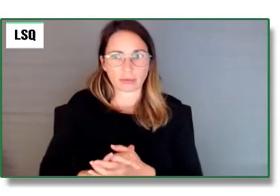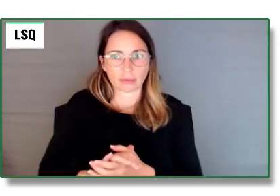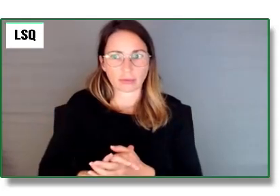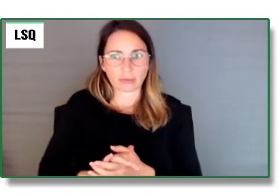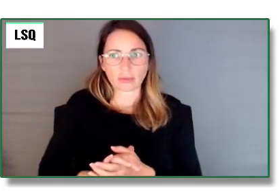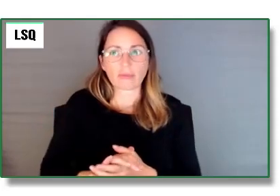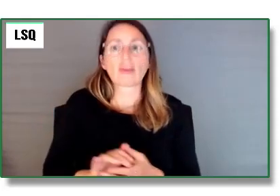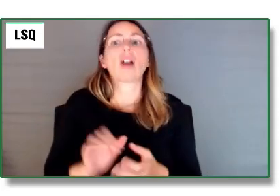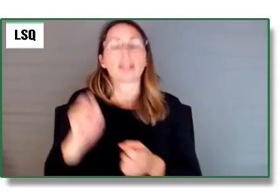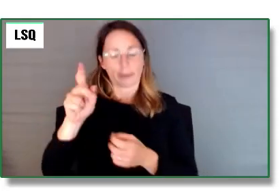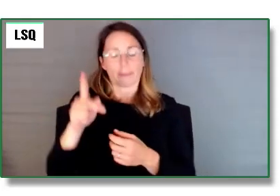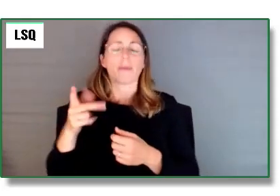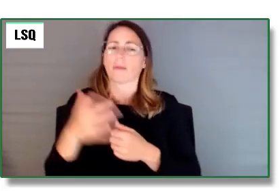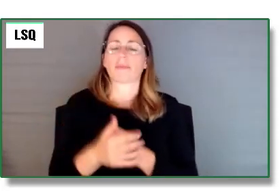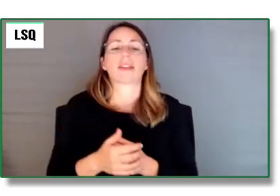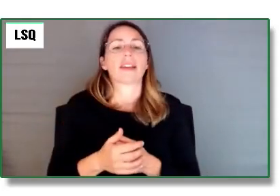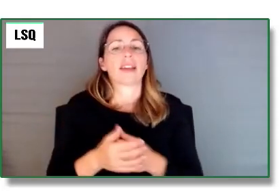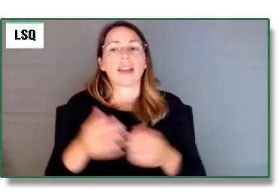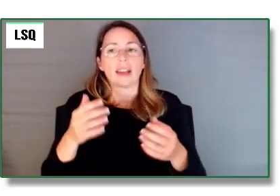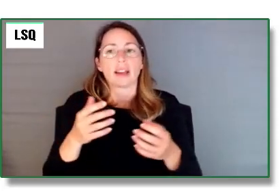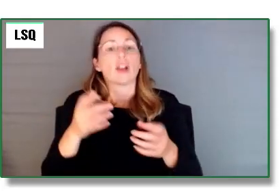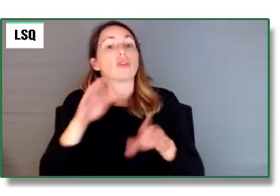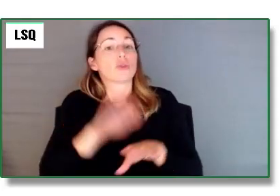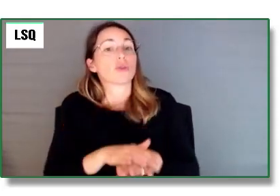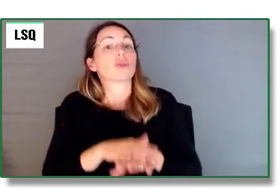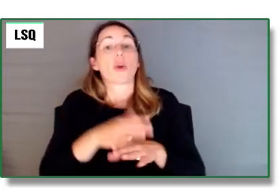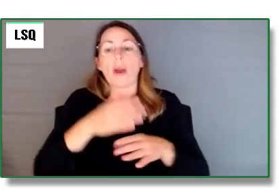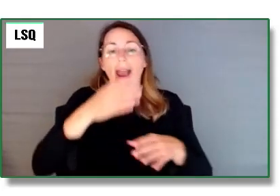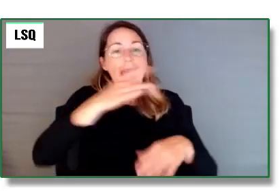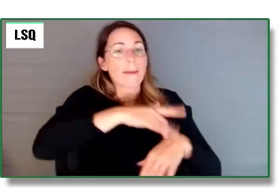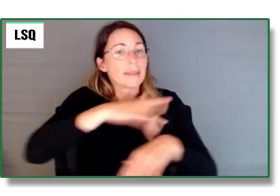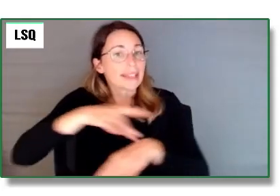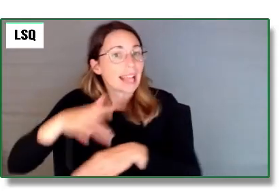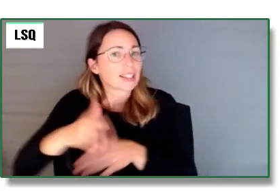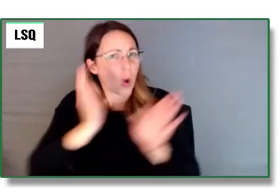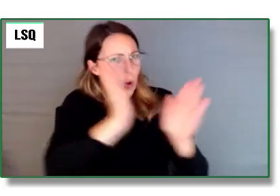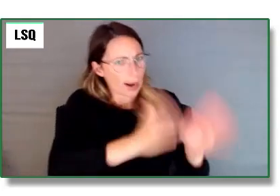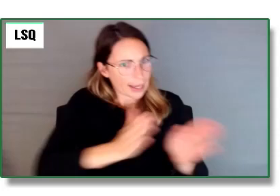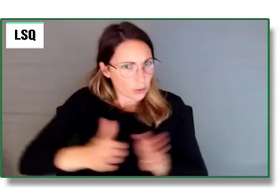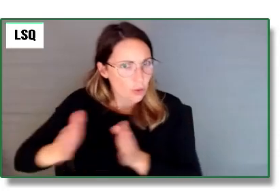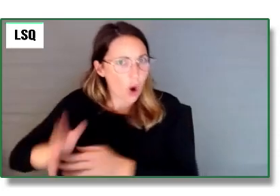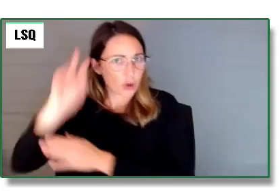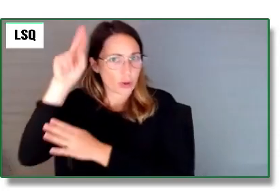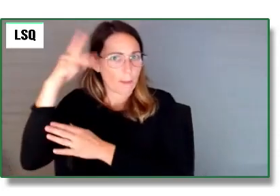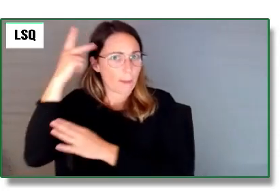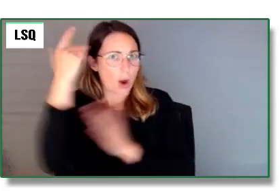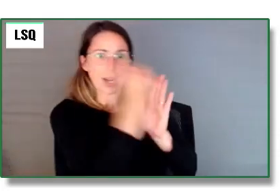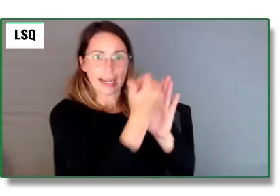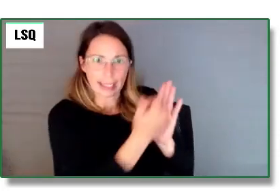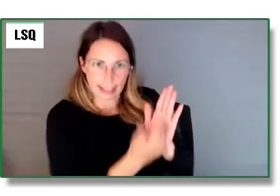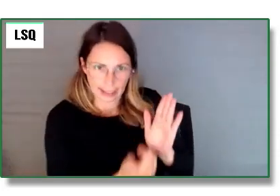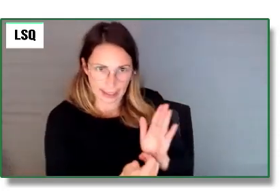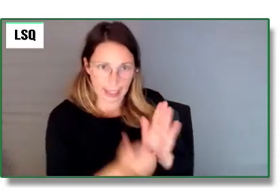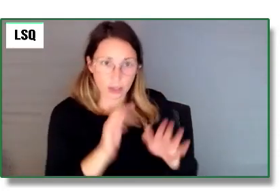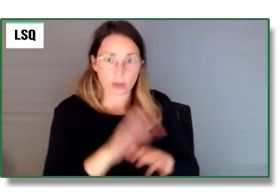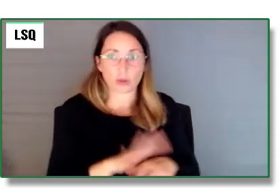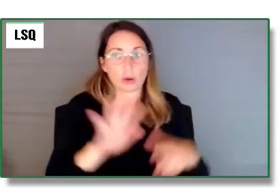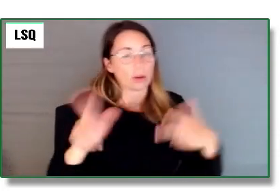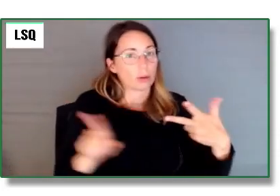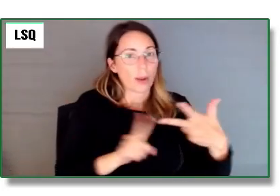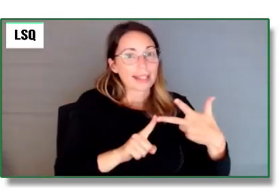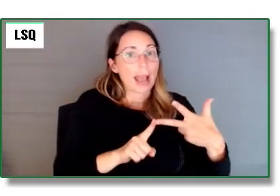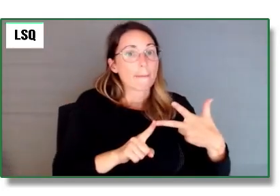servi par des applications rigoureuses des politiques qui nous entourent souvent. Dans le cas du café numéro 3, la possibilité pour un client d'aller derrière le